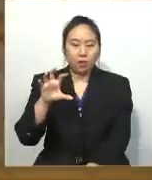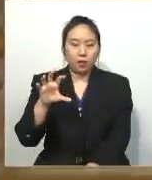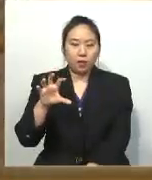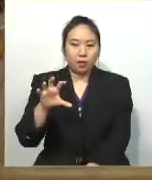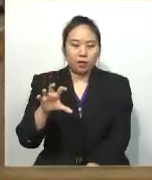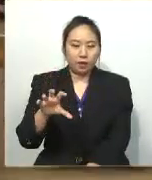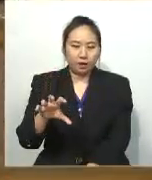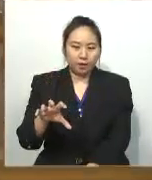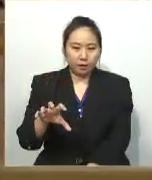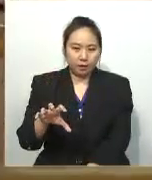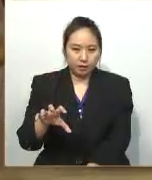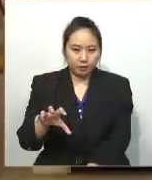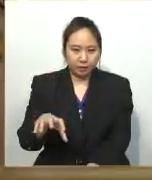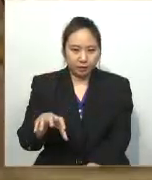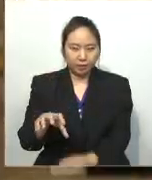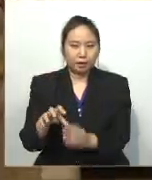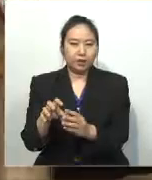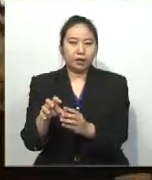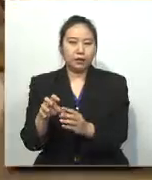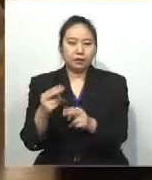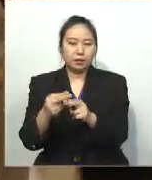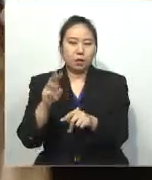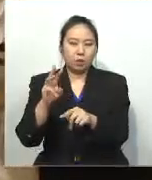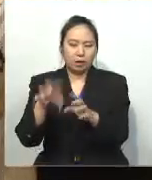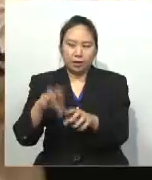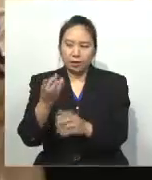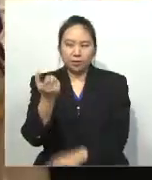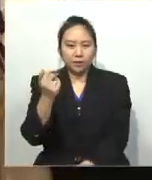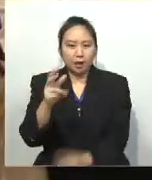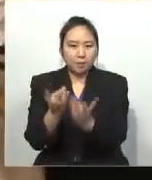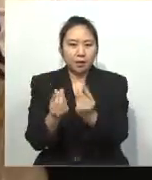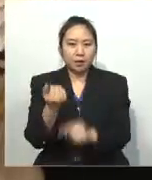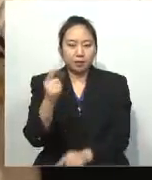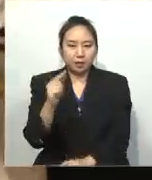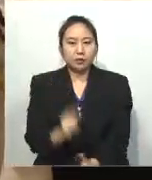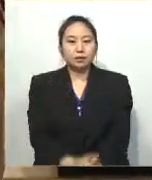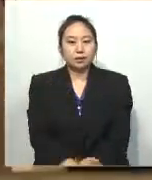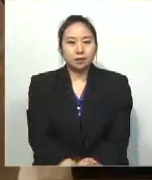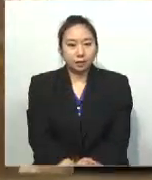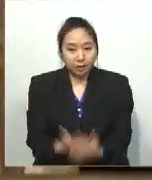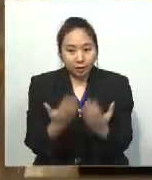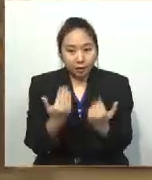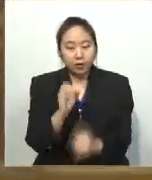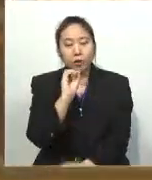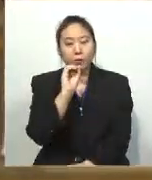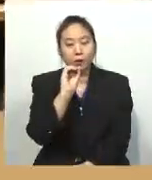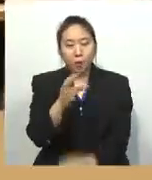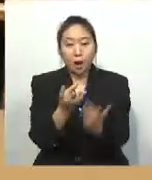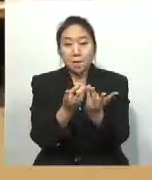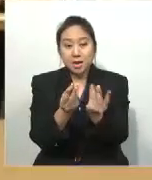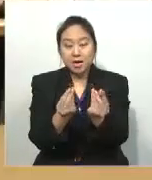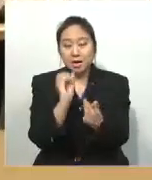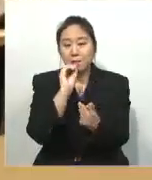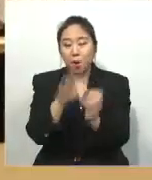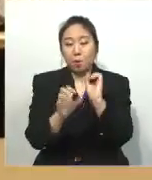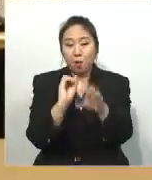ทธิ์พิทยาพรนะคะได้เขต13ได้เบอร์11นั่นเองค่ะซึ่งต้องบอกคุณผู้ชมนะคะว่าเบอร์ที่กล่าว